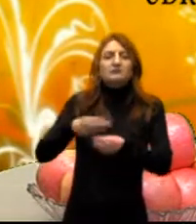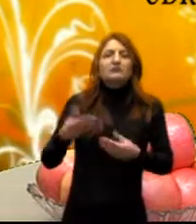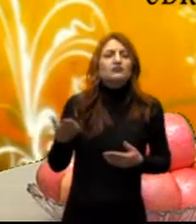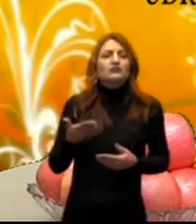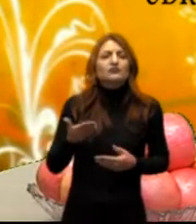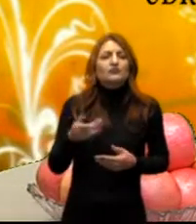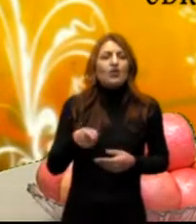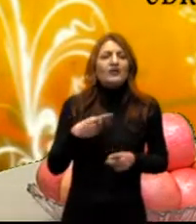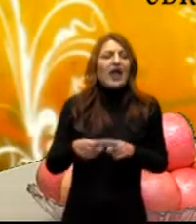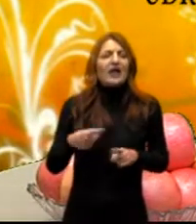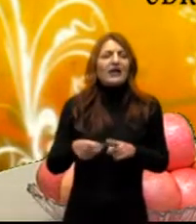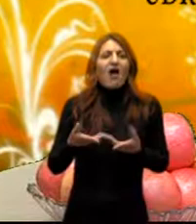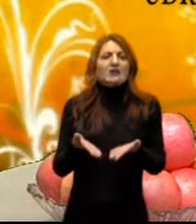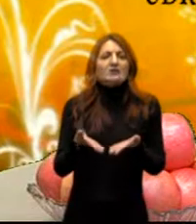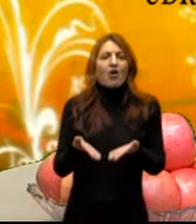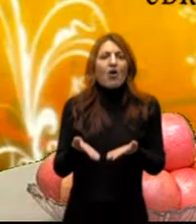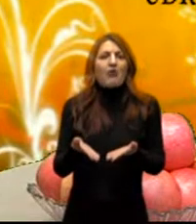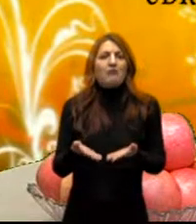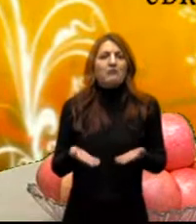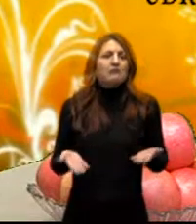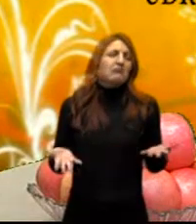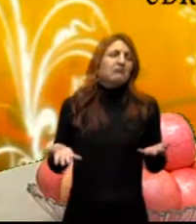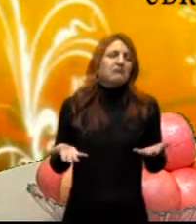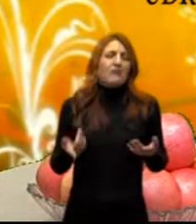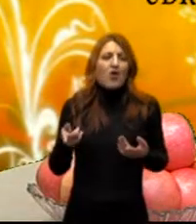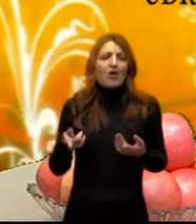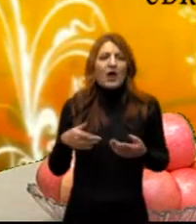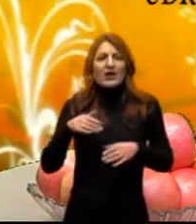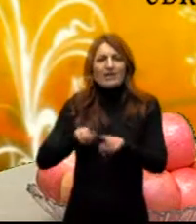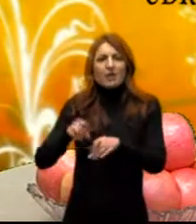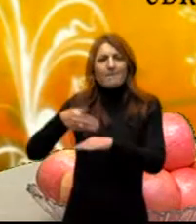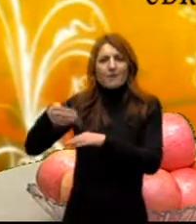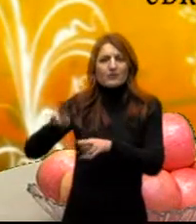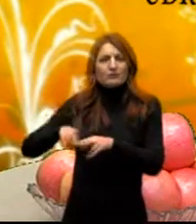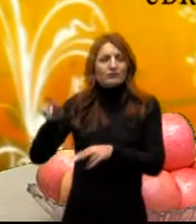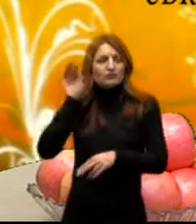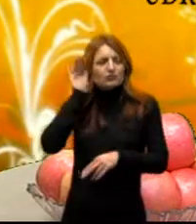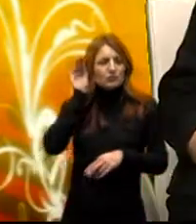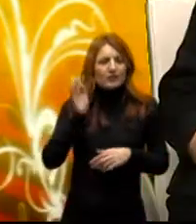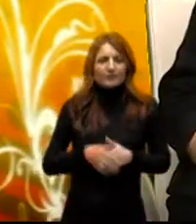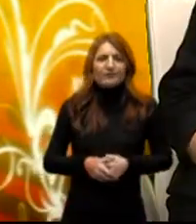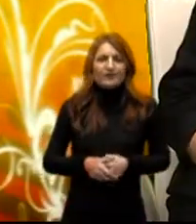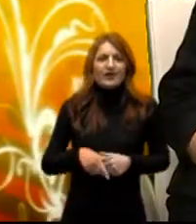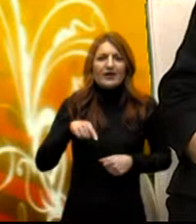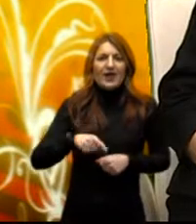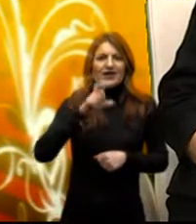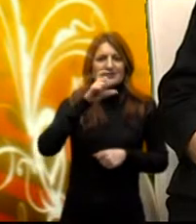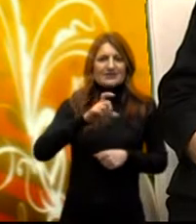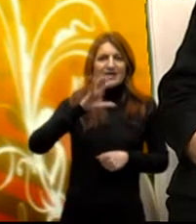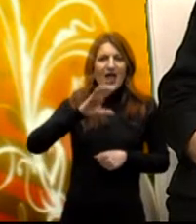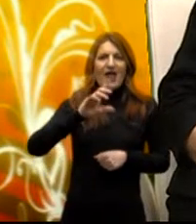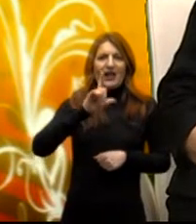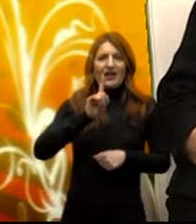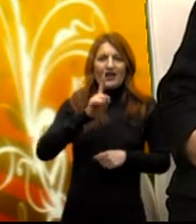biti baš uzrok u toj, mada i poslije ćemo čuti vjerojatno vidite, nešto. To zovemo cervikogena